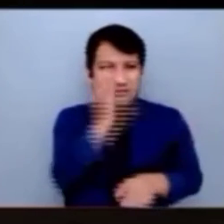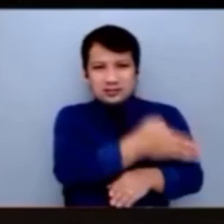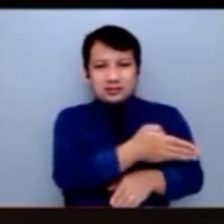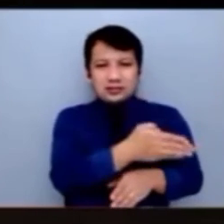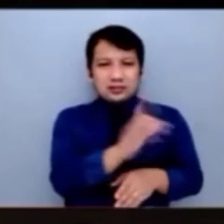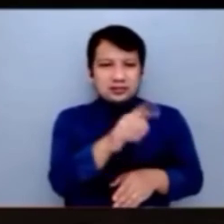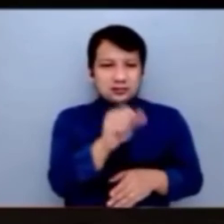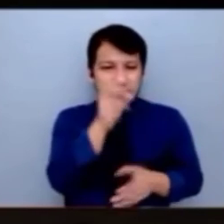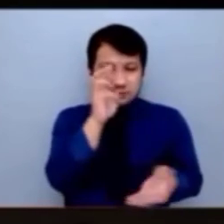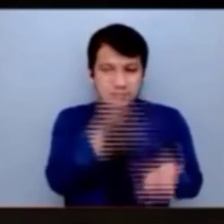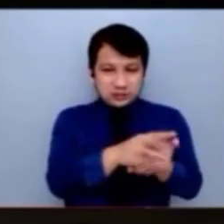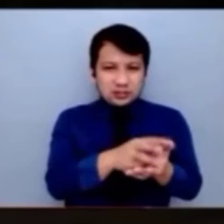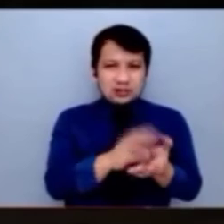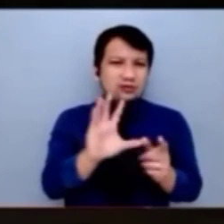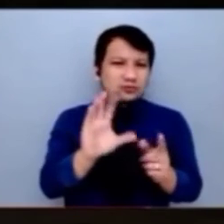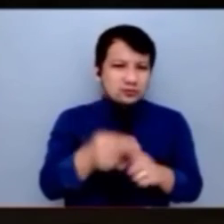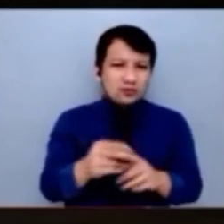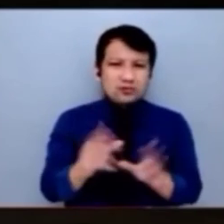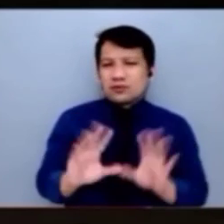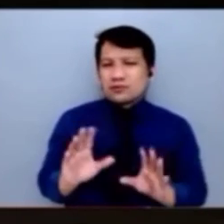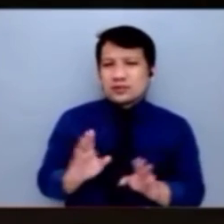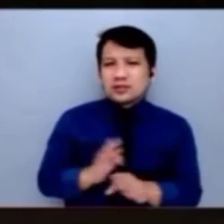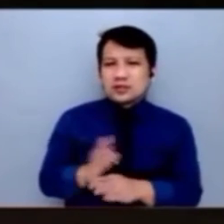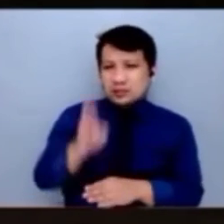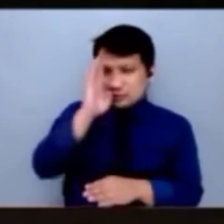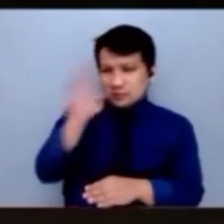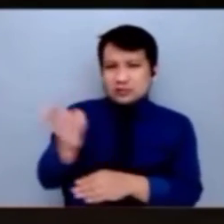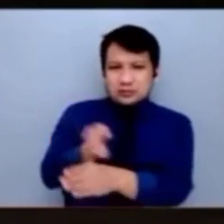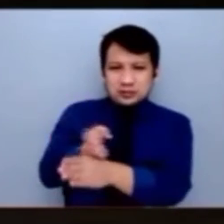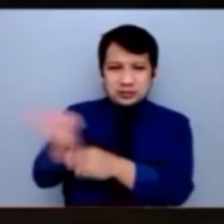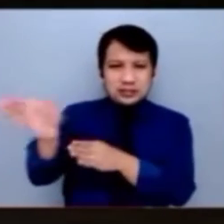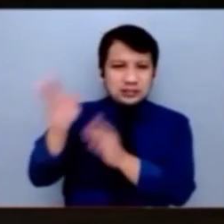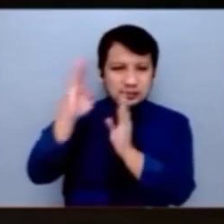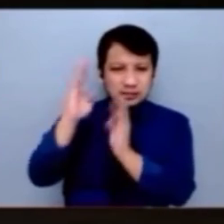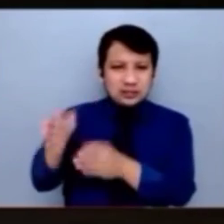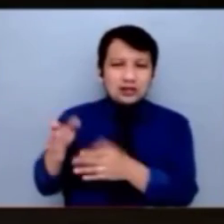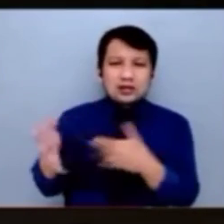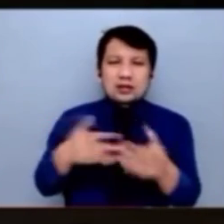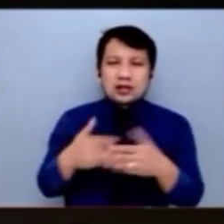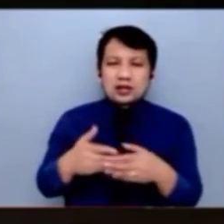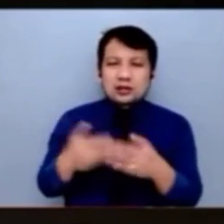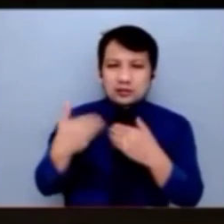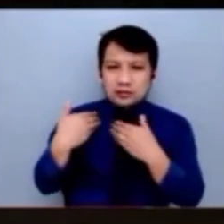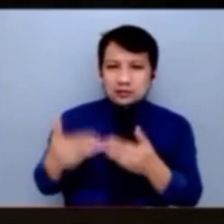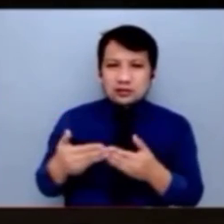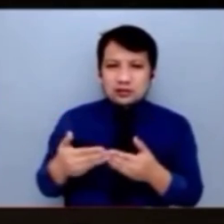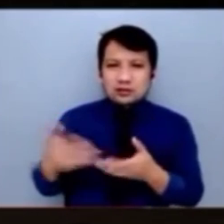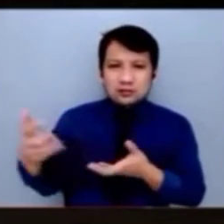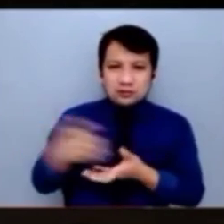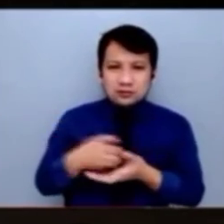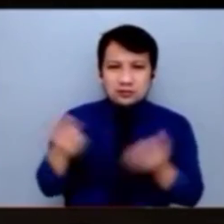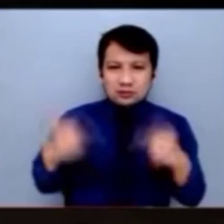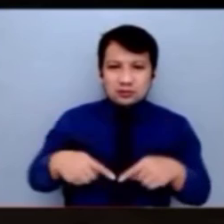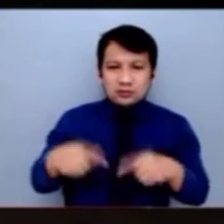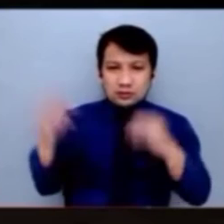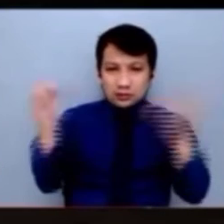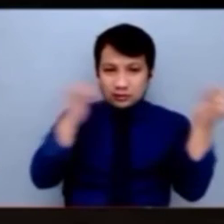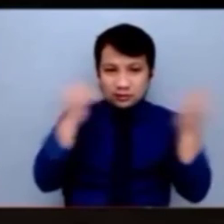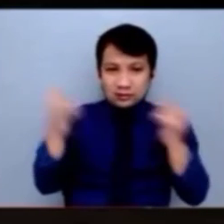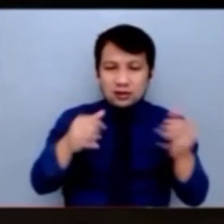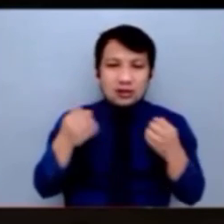City Hall, no, para at least diretso na, kasi ang iniiwasan niya mangyari, yung tila nangyari daw nung bagyong Yolanda na maraming